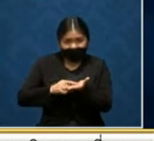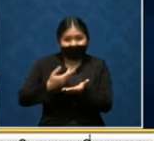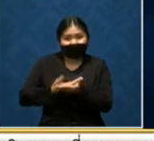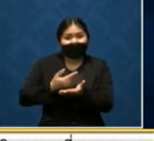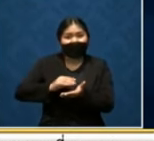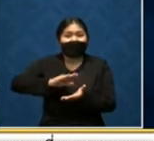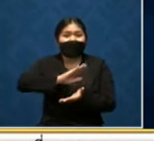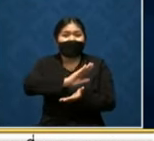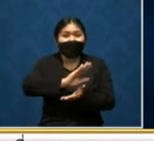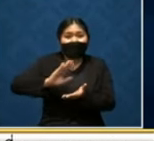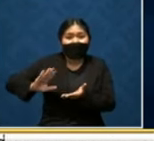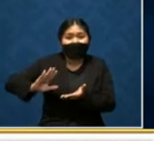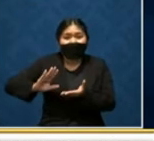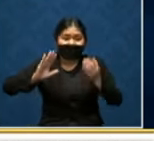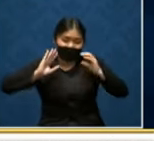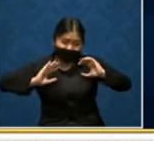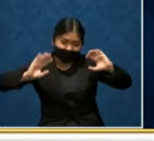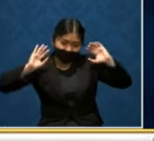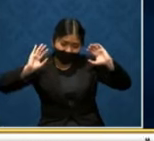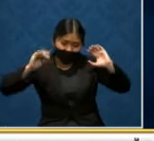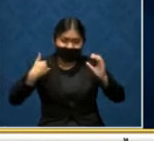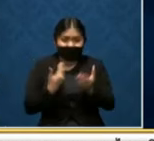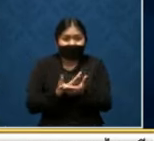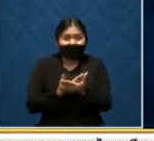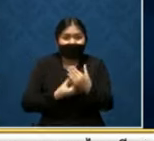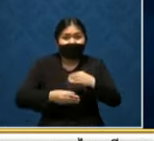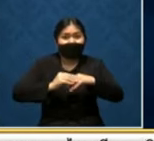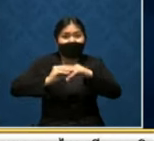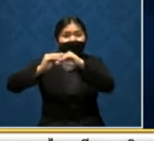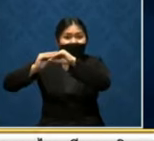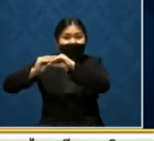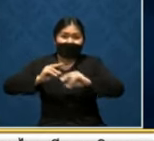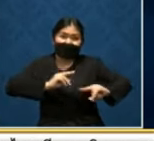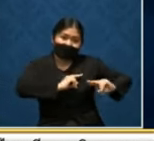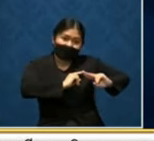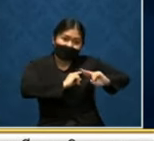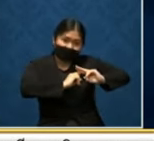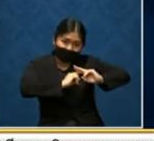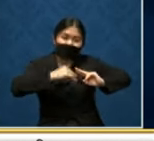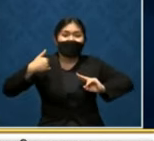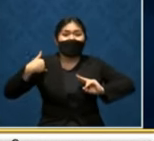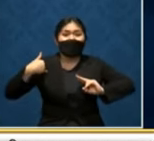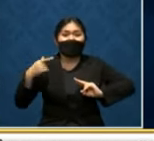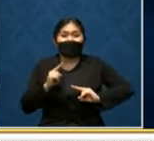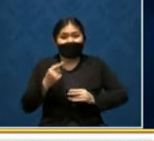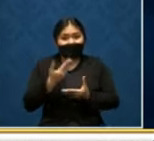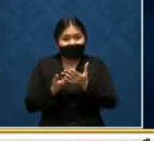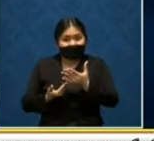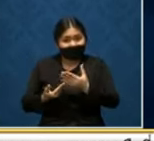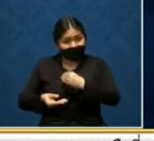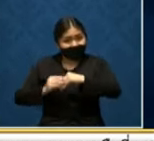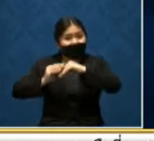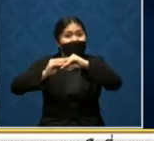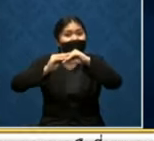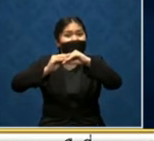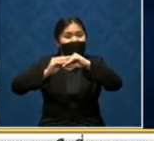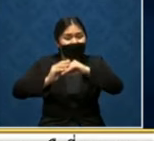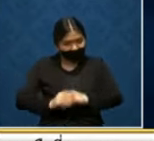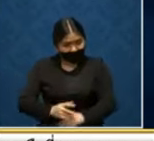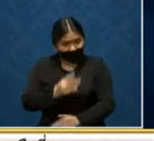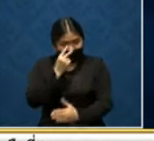ข้าราชการระดับสูงหลายๆคนกับเพิ่มขึ้นเอกชนหลายๆคนมีผลประกอบการสูงขึ้นท่านประธานไปดู